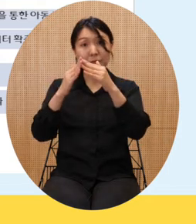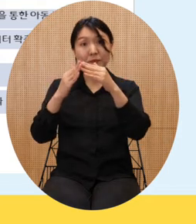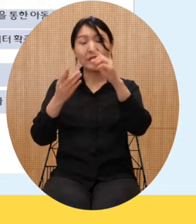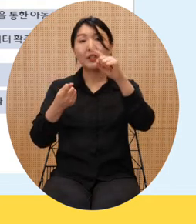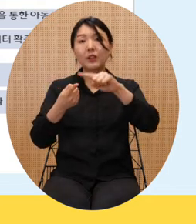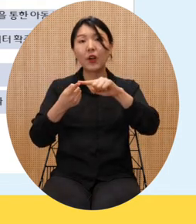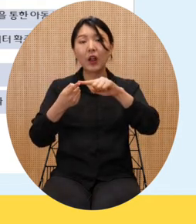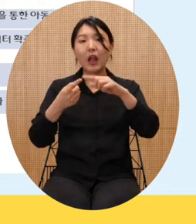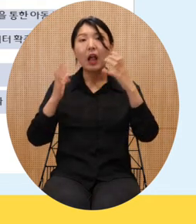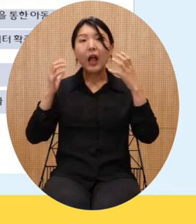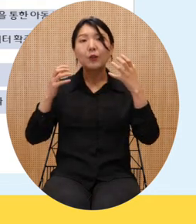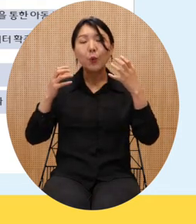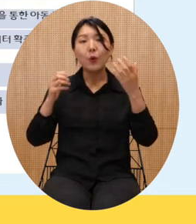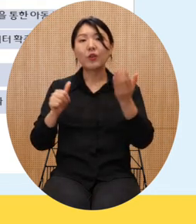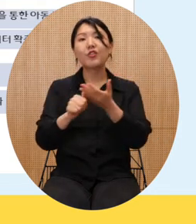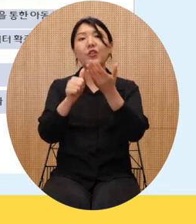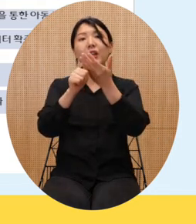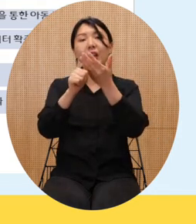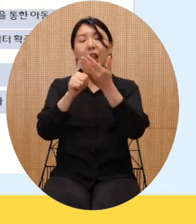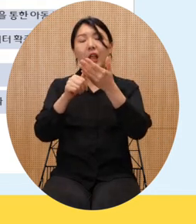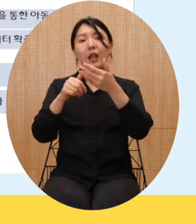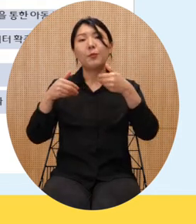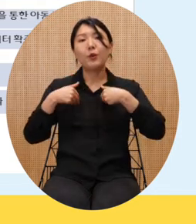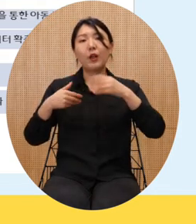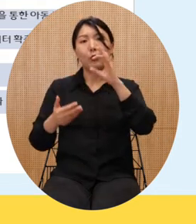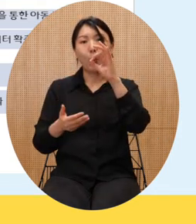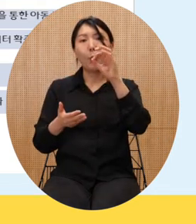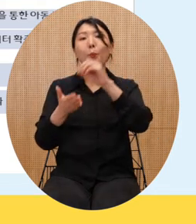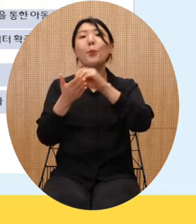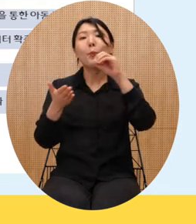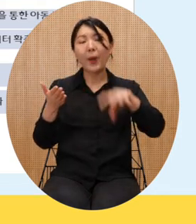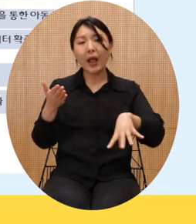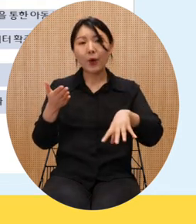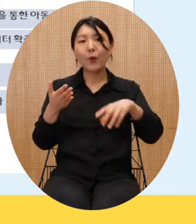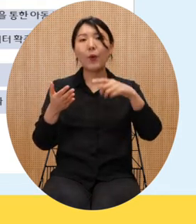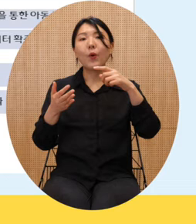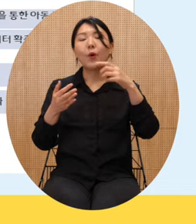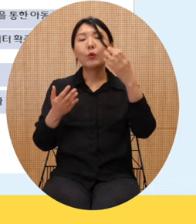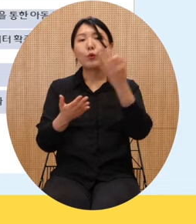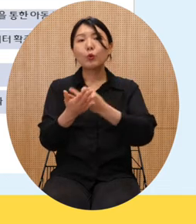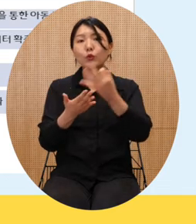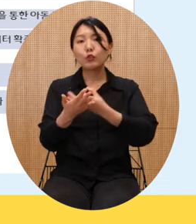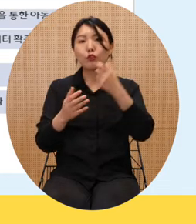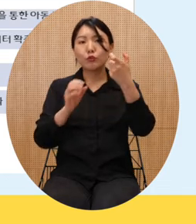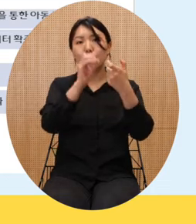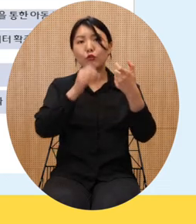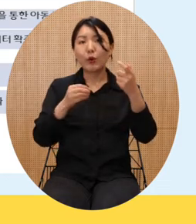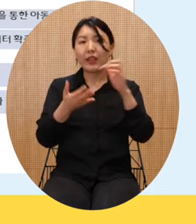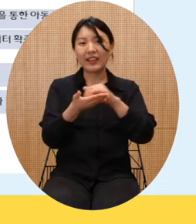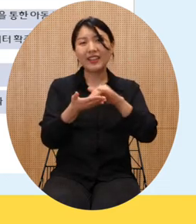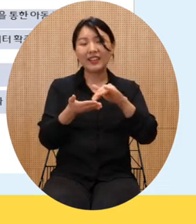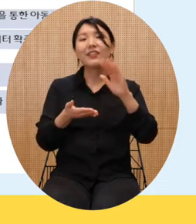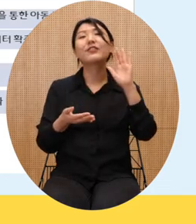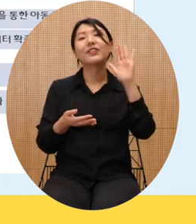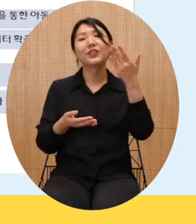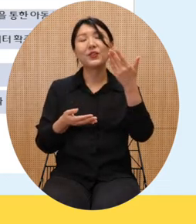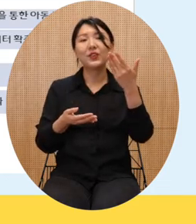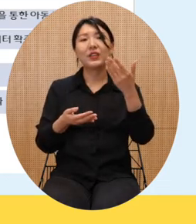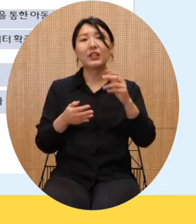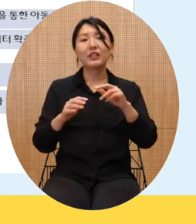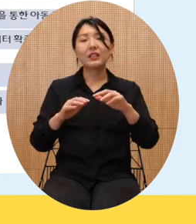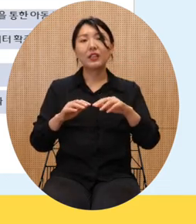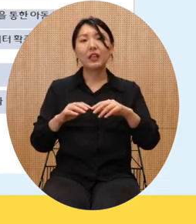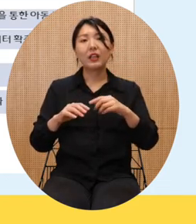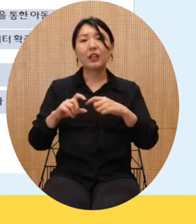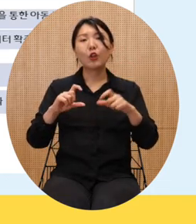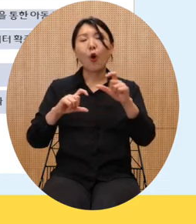방법도 있고, 아니면 아동 가구는 그 아동의 그 부양에 들어가는 비용을 빼고 소득 기준을 해서 60%, 이런